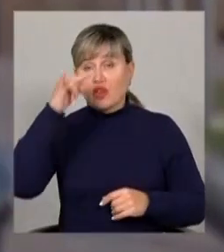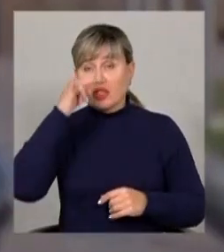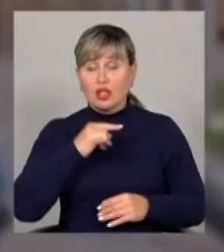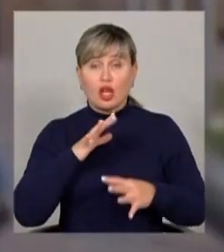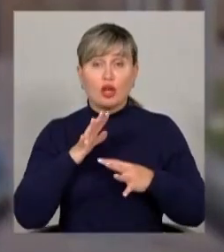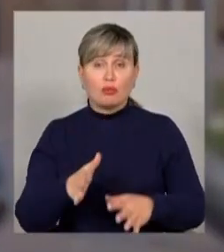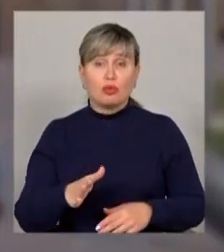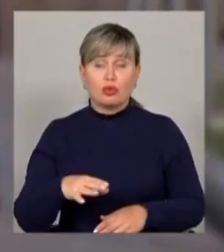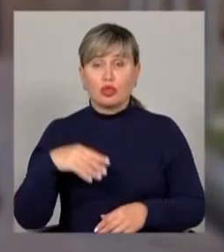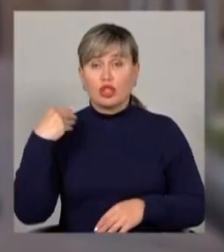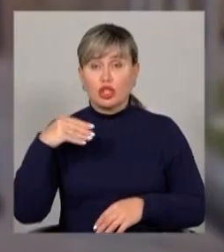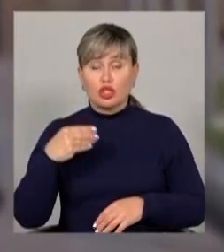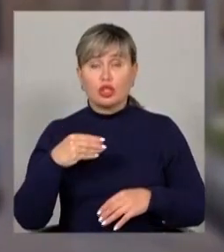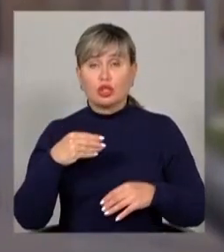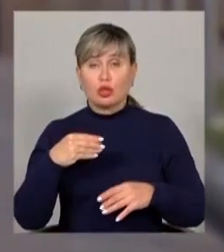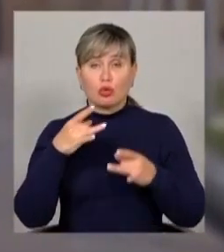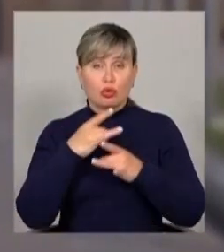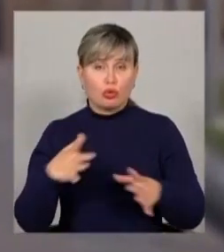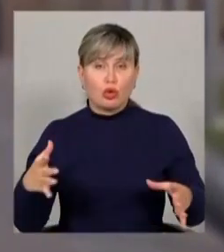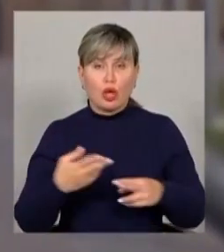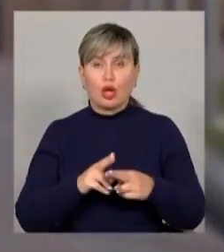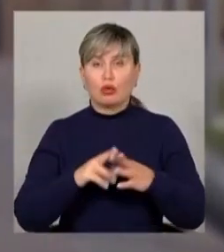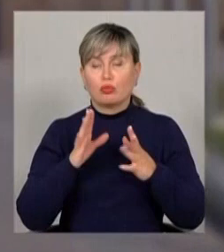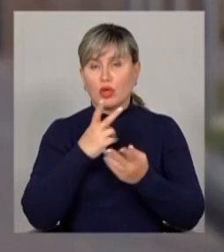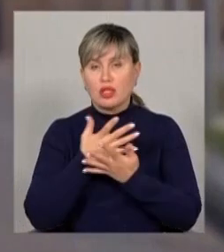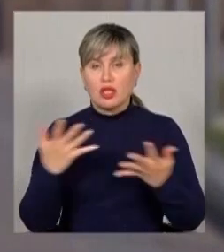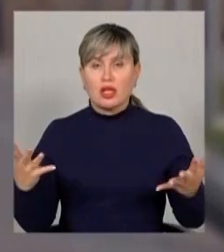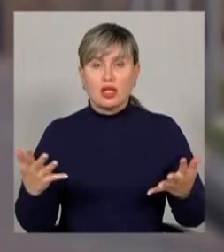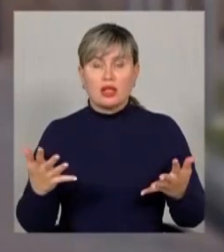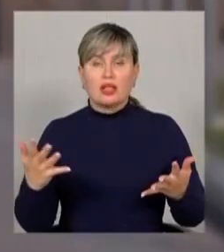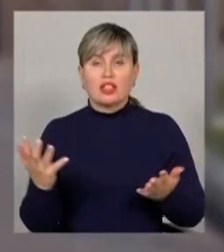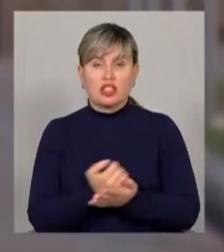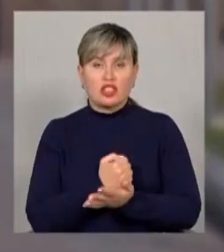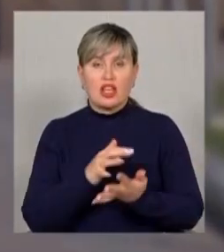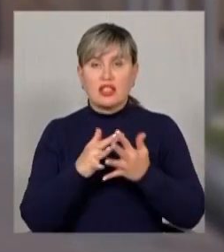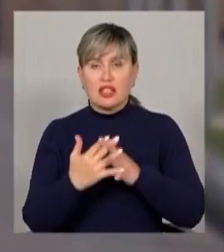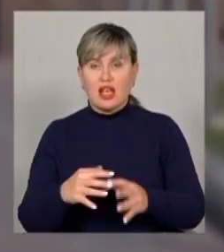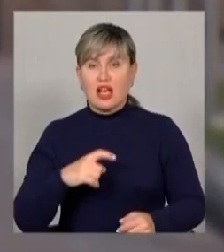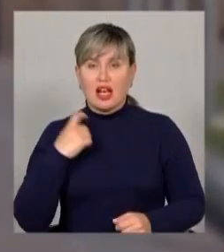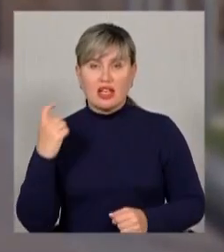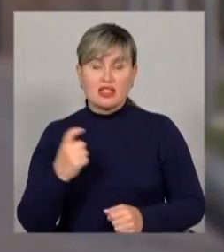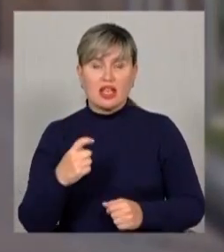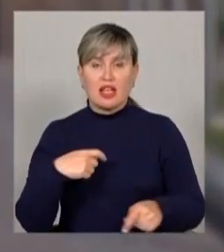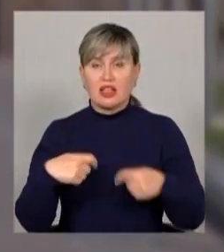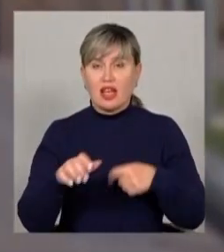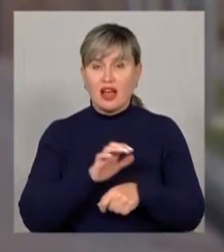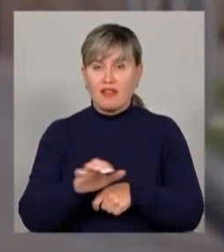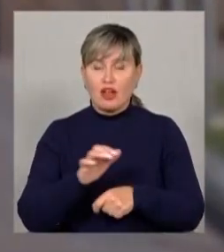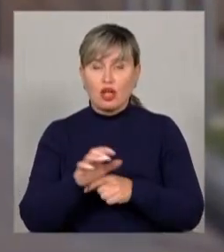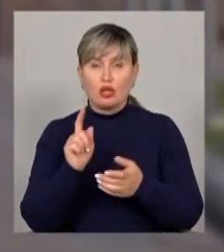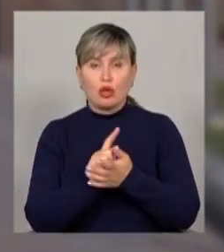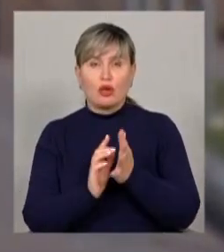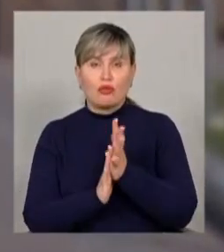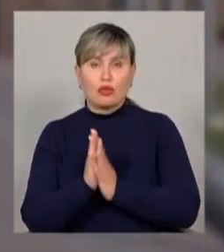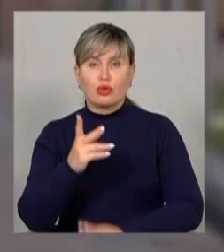пройдут дни таджикской культуры, которые будут сопровождаться демонстрацией достижений сельского хозяйства. А товарооборот между странами должен вырасти до